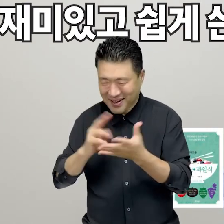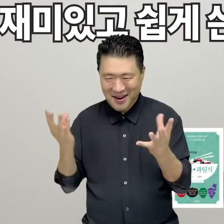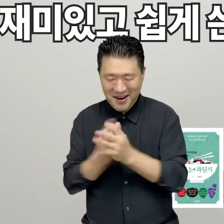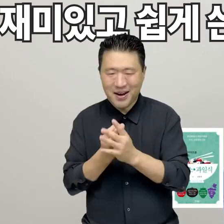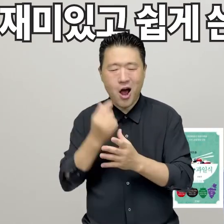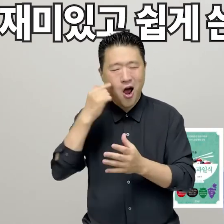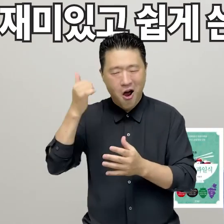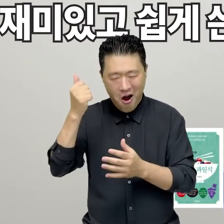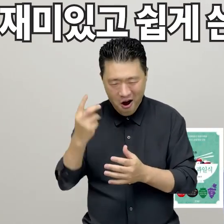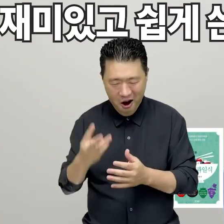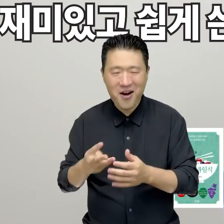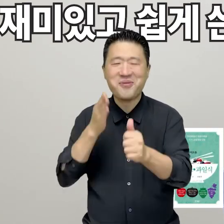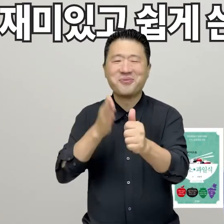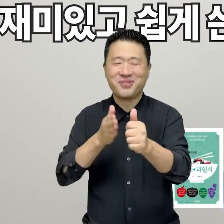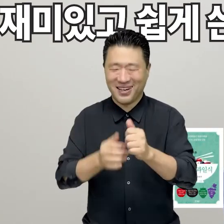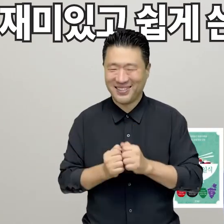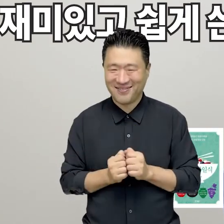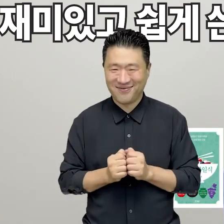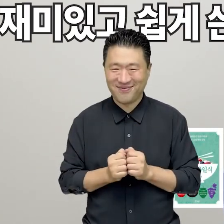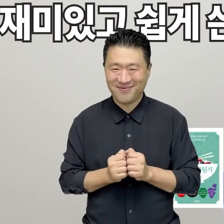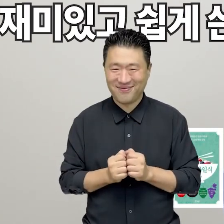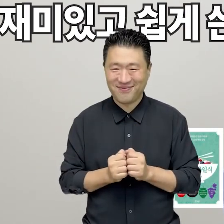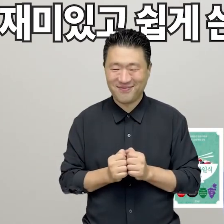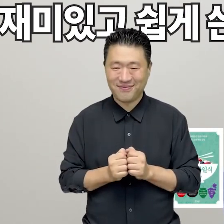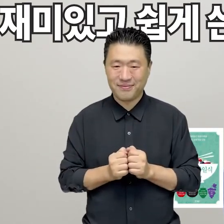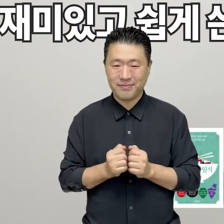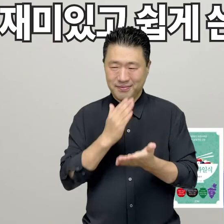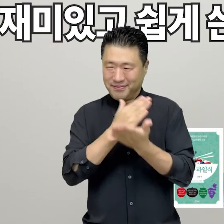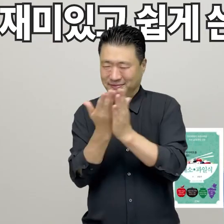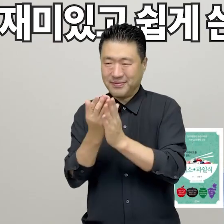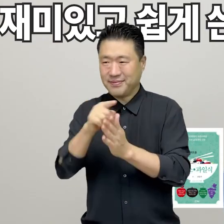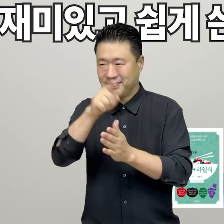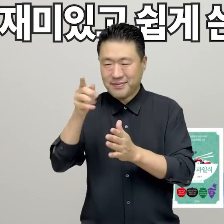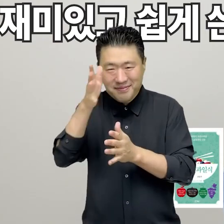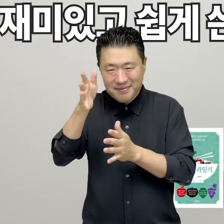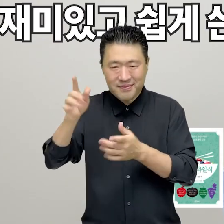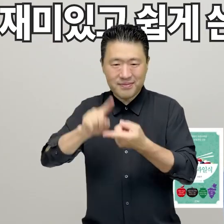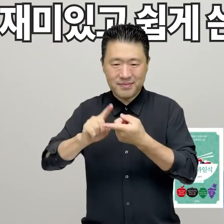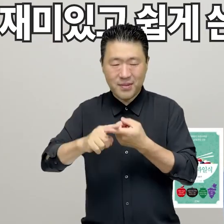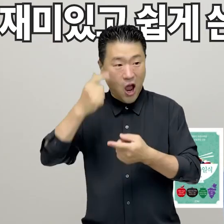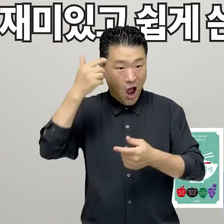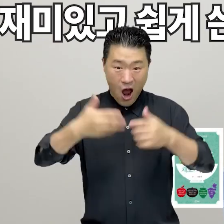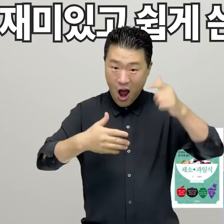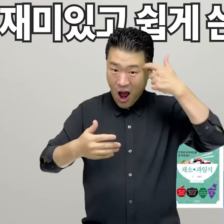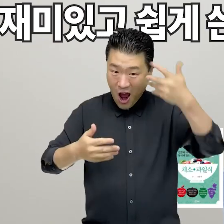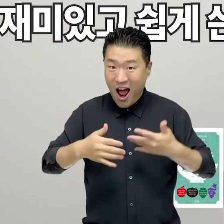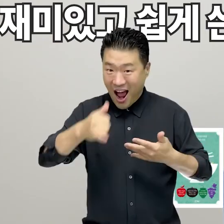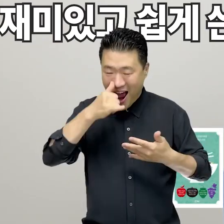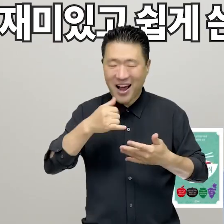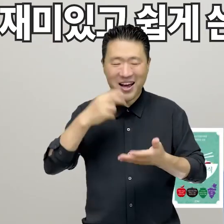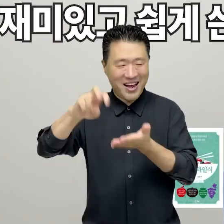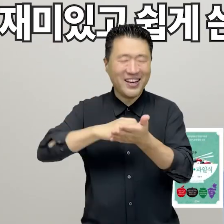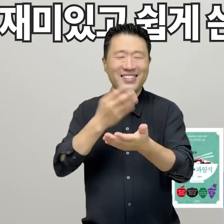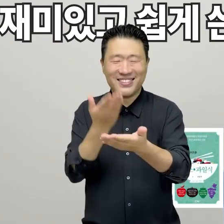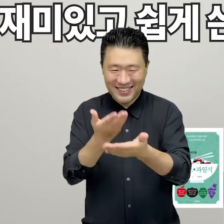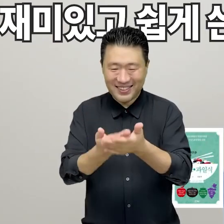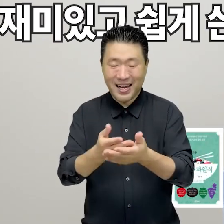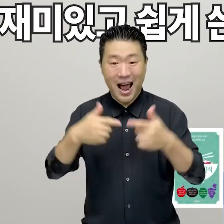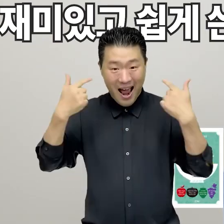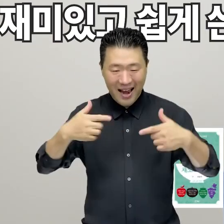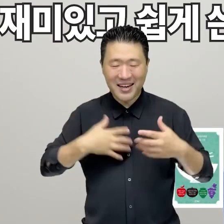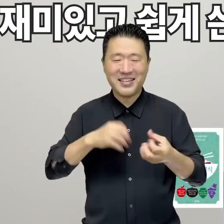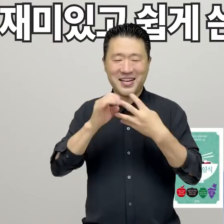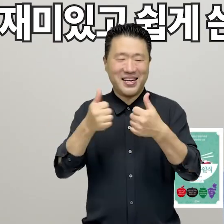마시고 여러 번 읽으시기를 권해드리고요. 여러 채널들을 통해서 또 저에게 문의사항이 있으시면 연락